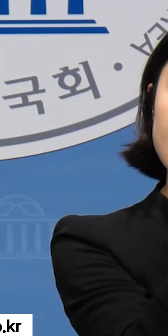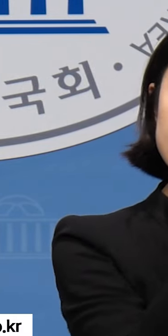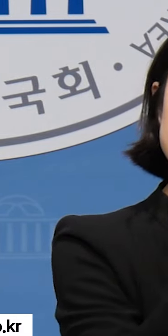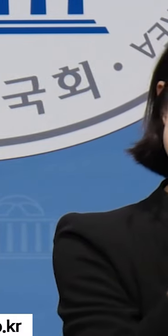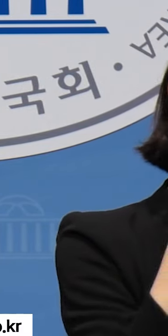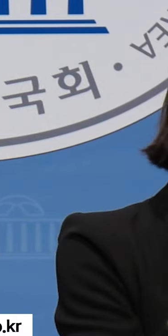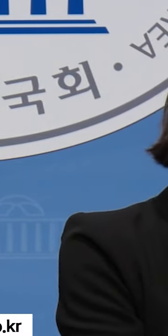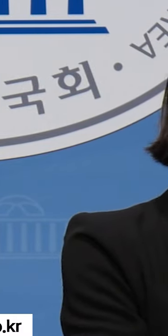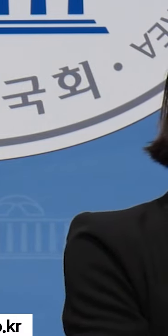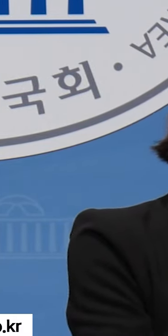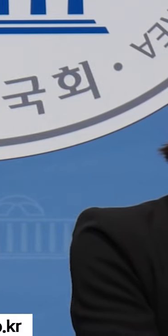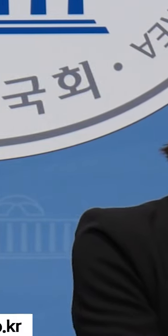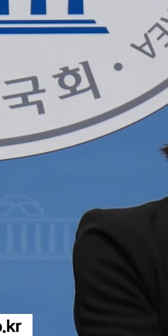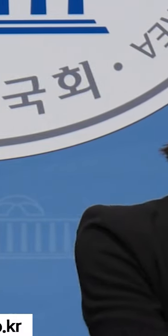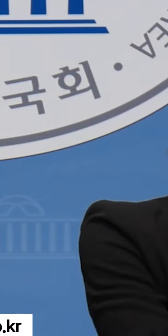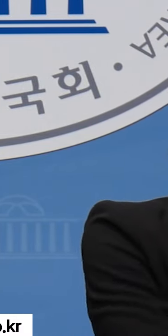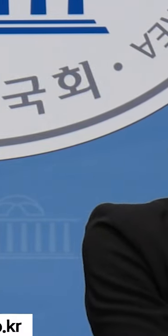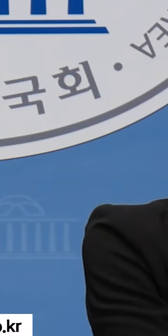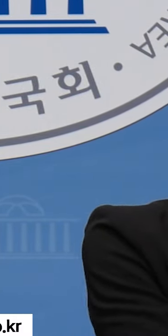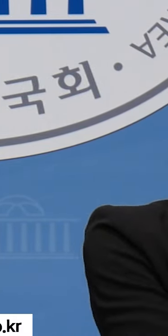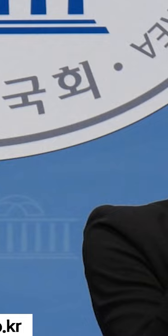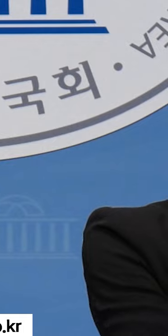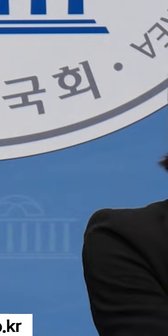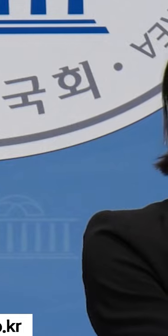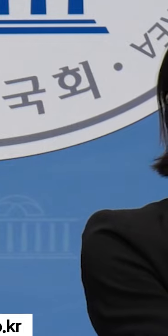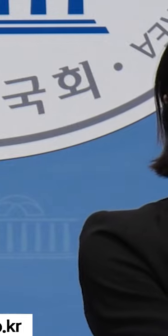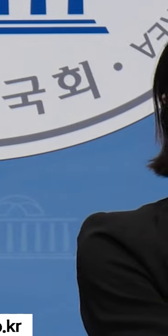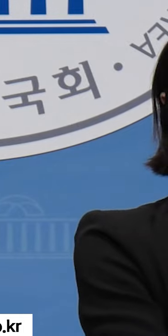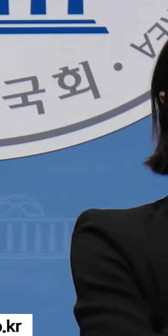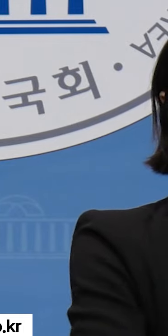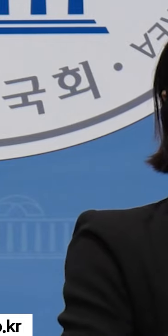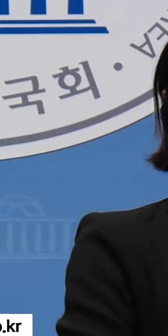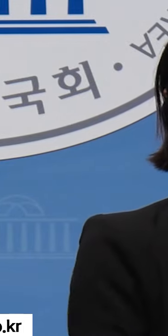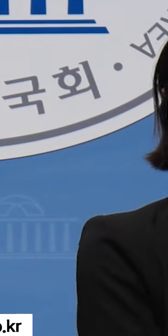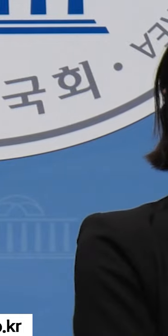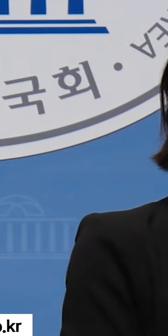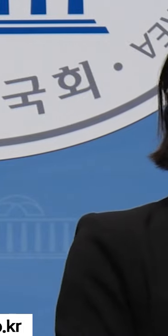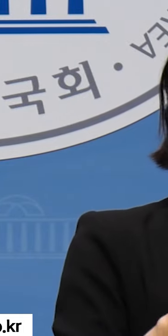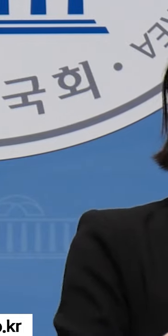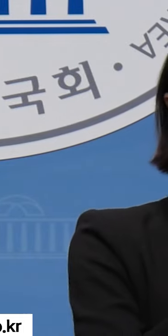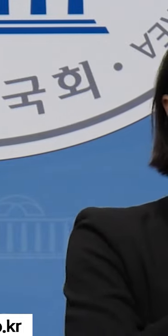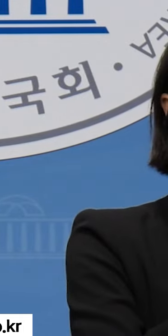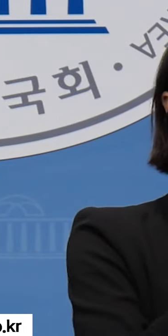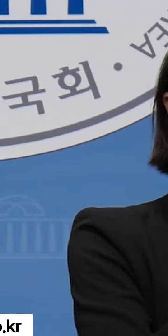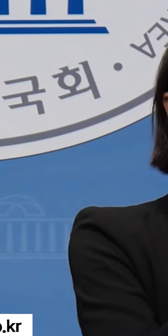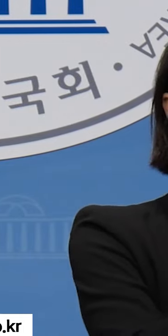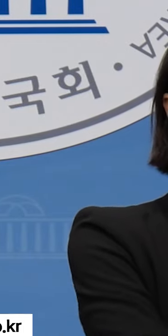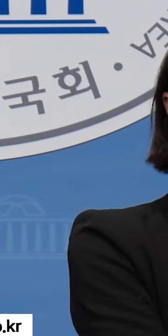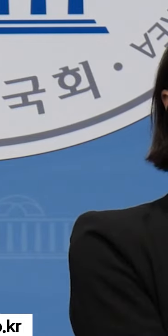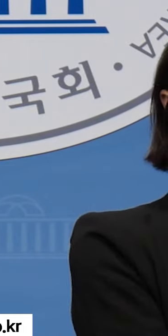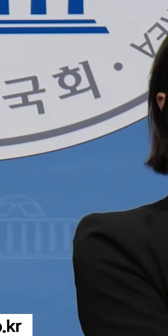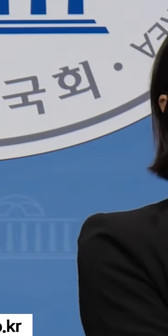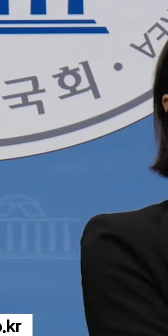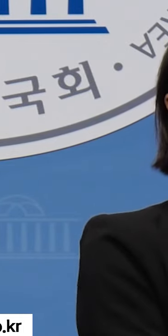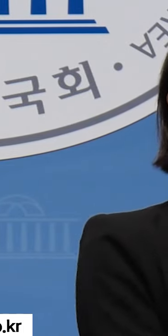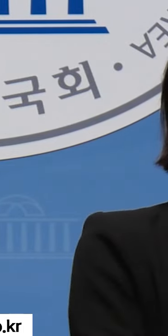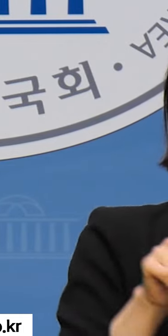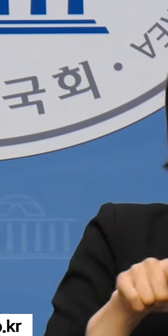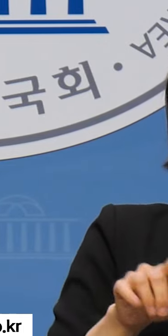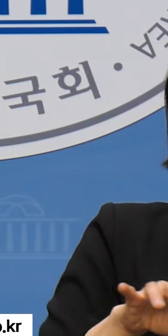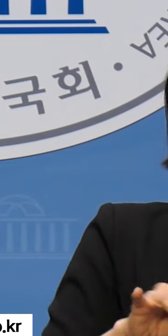방통위에서 배제됐던 분이 방통위에 질타를 하고 방송사에서 몸담았다가 불법 행위로 해고된